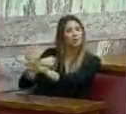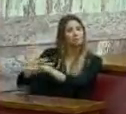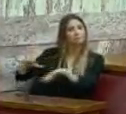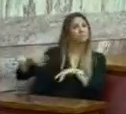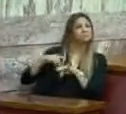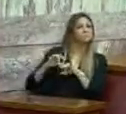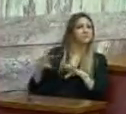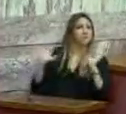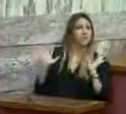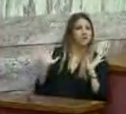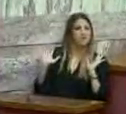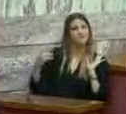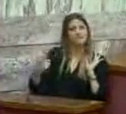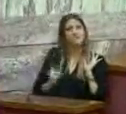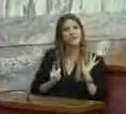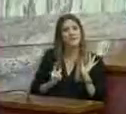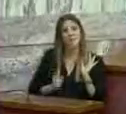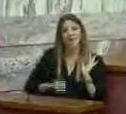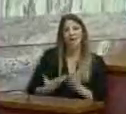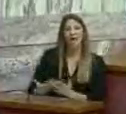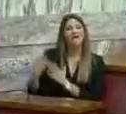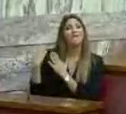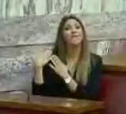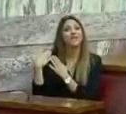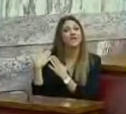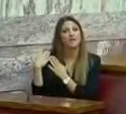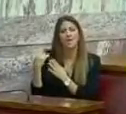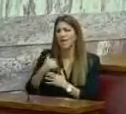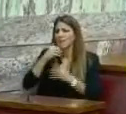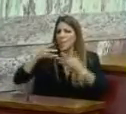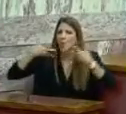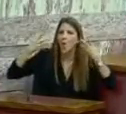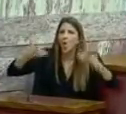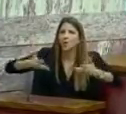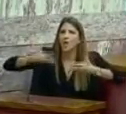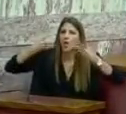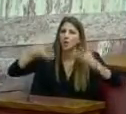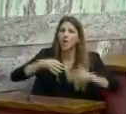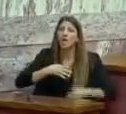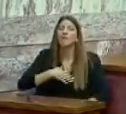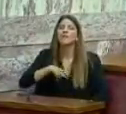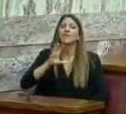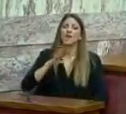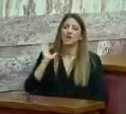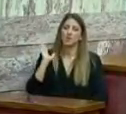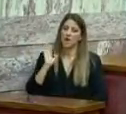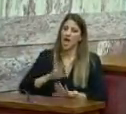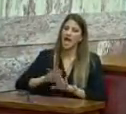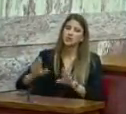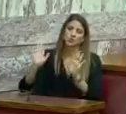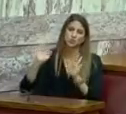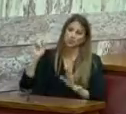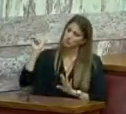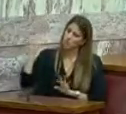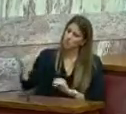αυτό είναι στάση ευθύνης και όχι γιατί δεν θα μπορούσα να πω, τουλάχιστον σε επίπεδο ενδείξεων, κάτι.